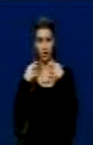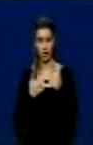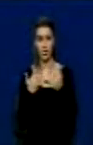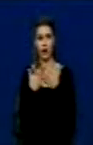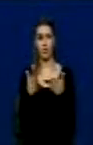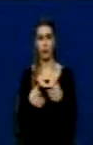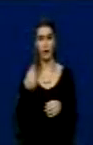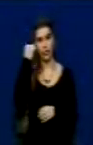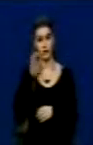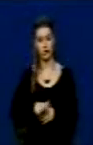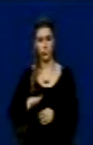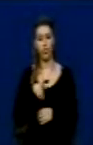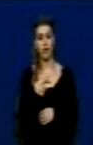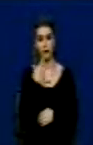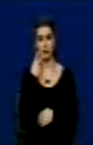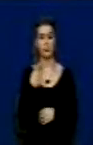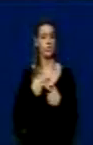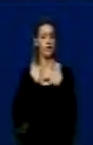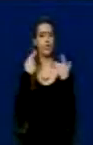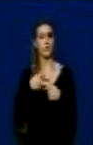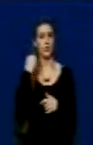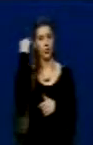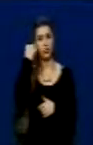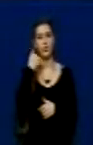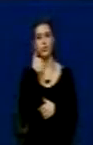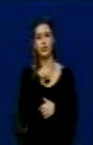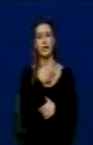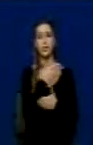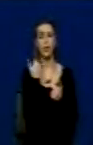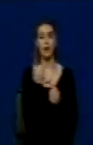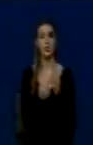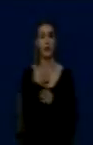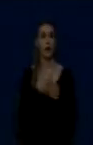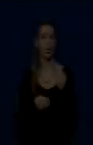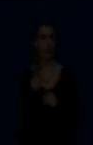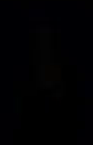Kosovë. Kjo tregon pse në Kosovë nuk ka zhvillim ekonomik.